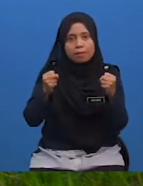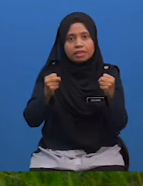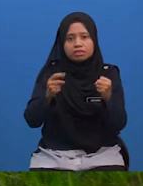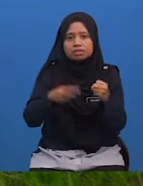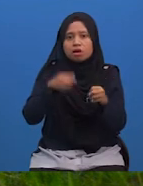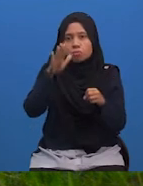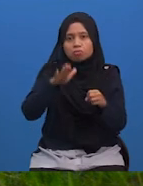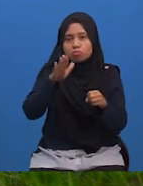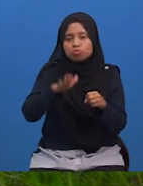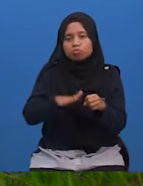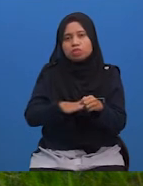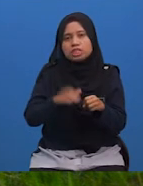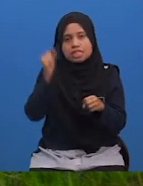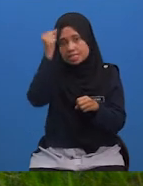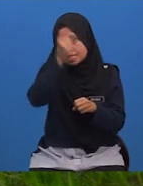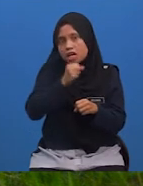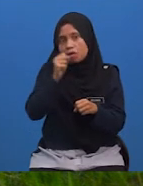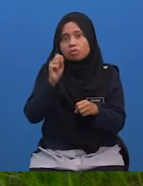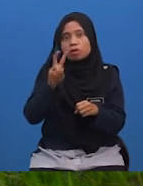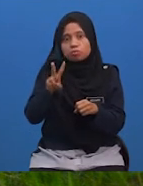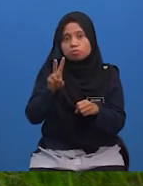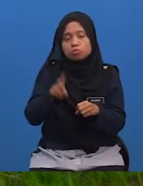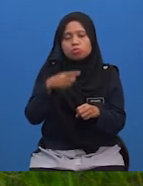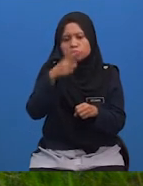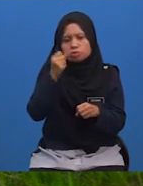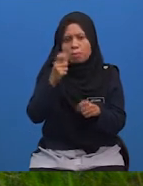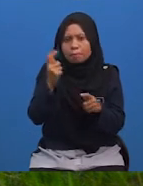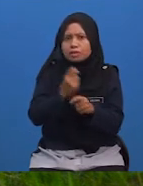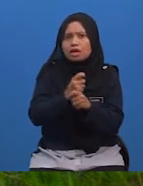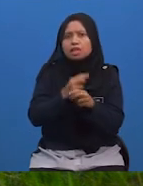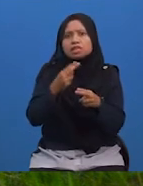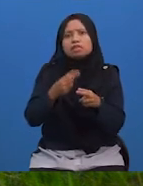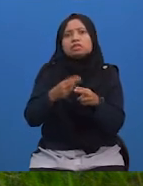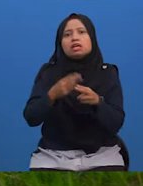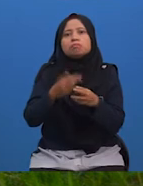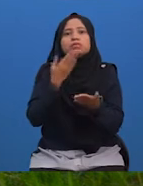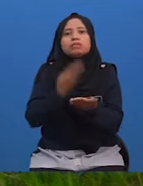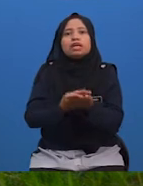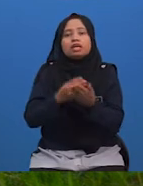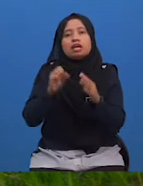memuji sikap kamu berdua yang berani mempertahankan nama baik masyarakat kamu.